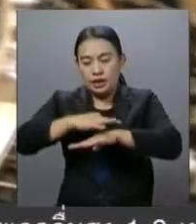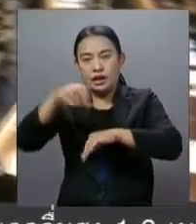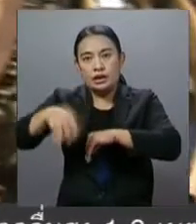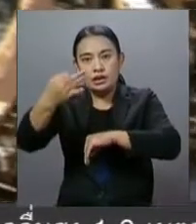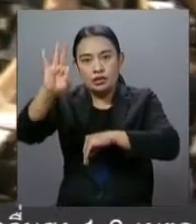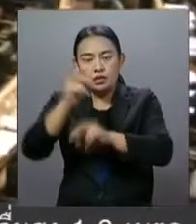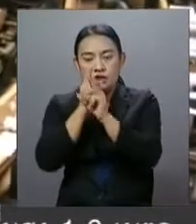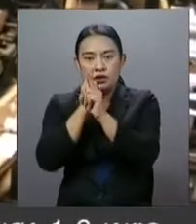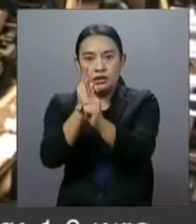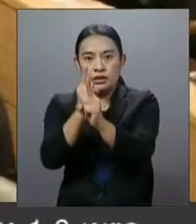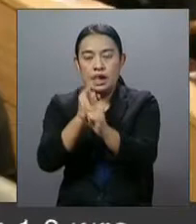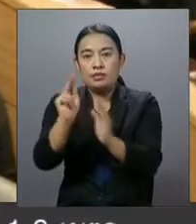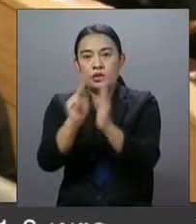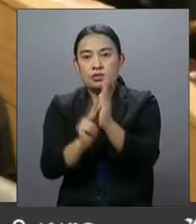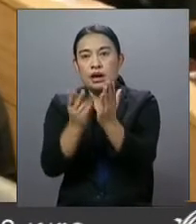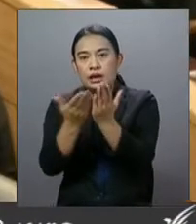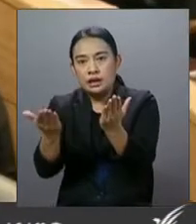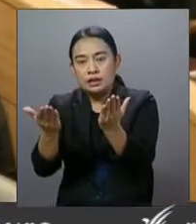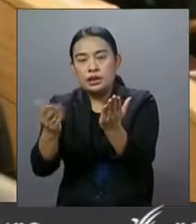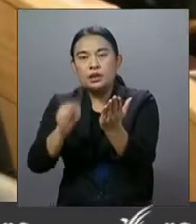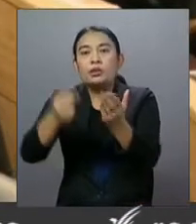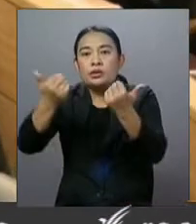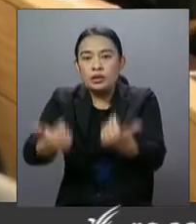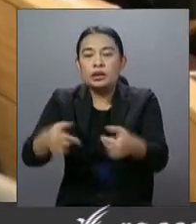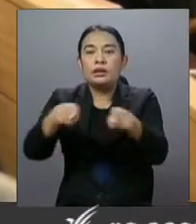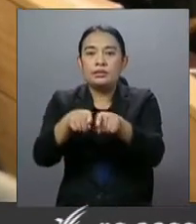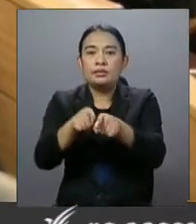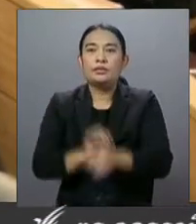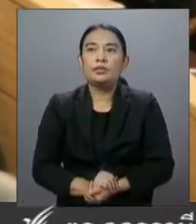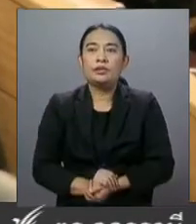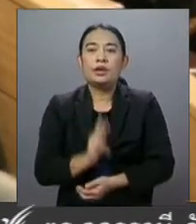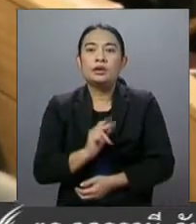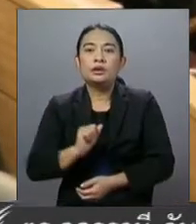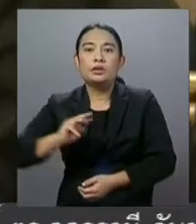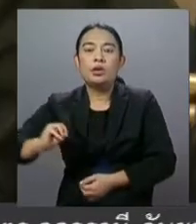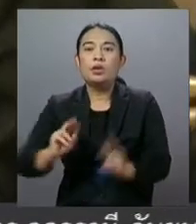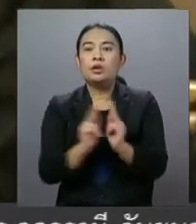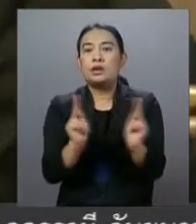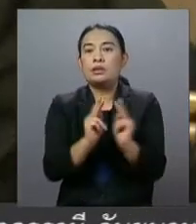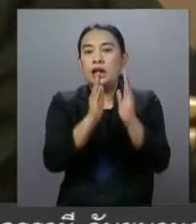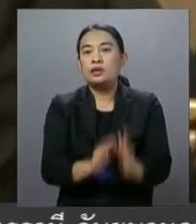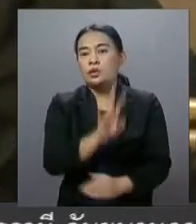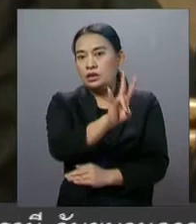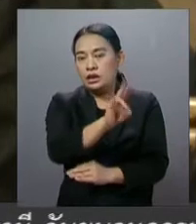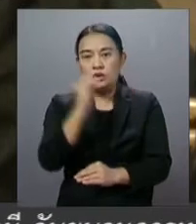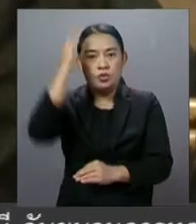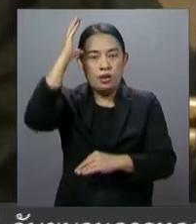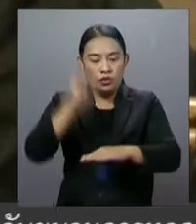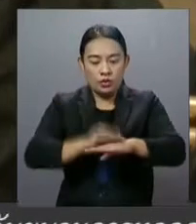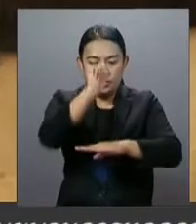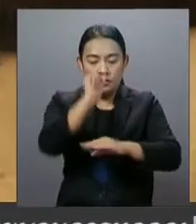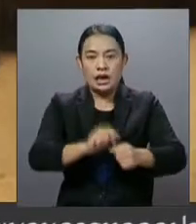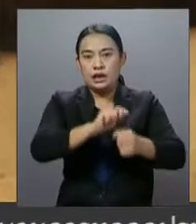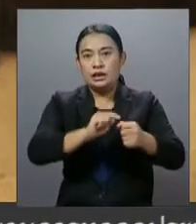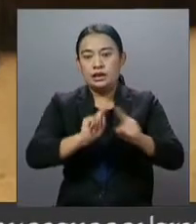ตามรฐธรรนูอบบปัจุบawatแล้วเช่นกันสำหรบโงสร้างกอสอมอประกอบด้ 1 คามร ควเชี่ยวชญจาก 5 ด้าน